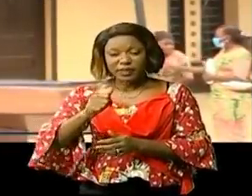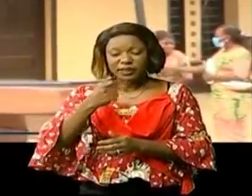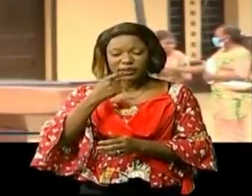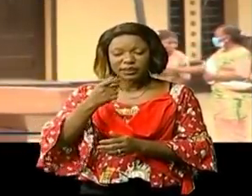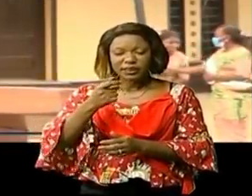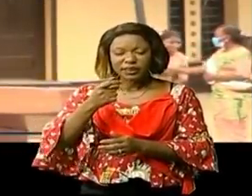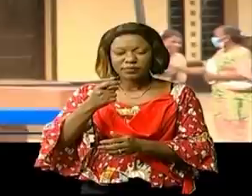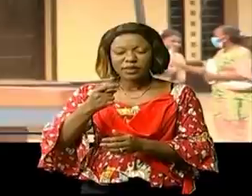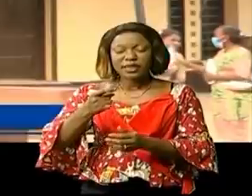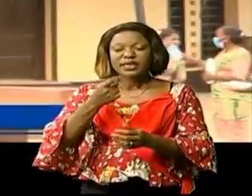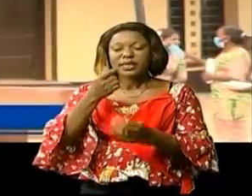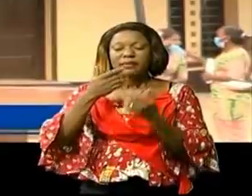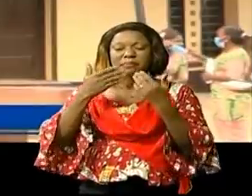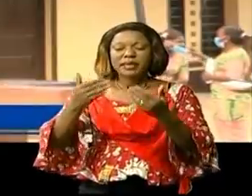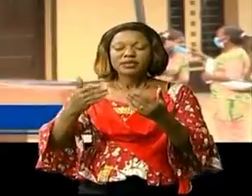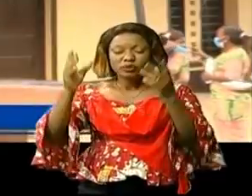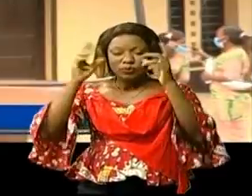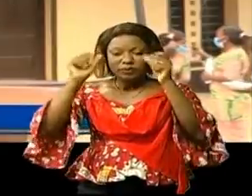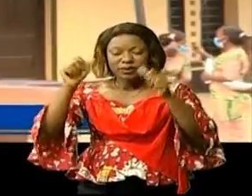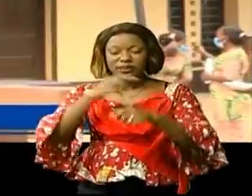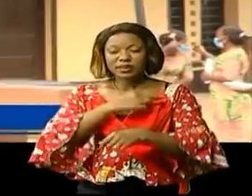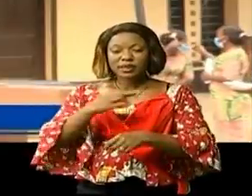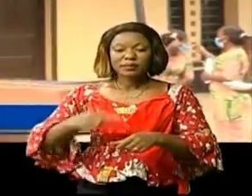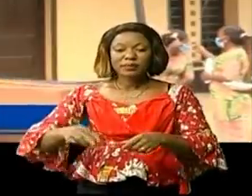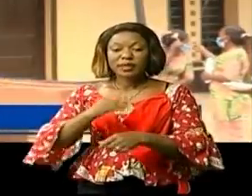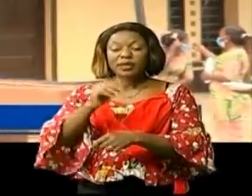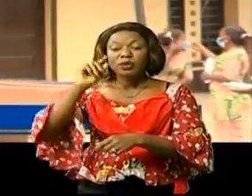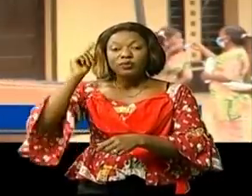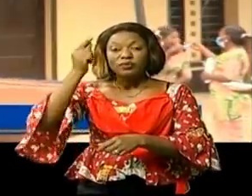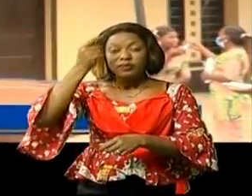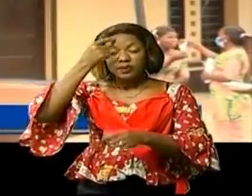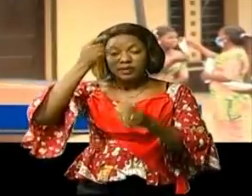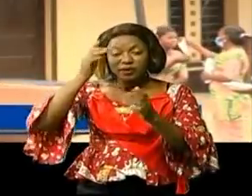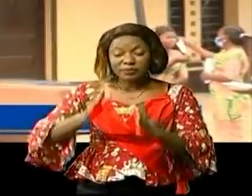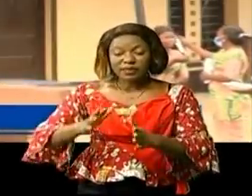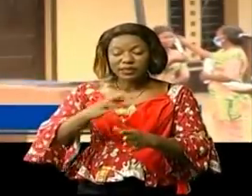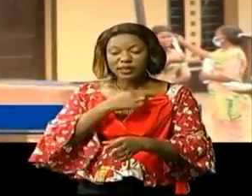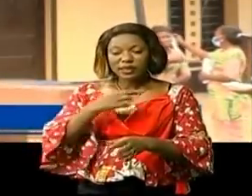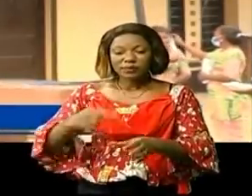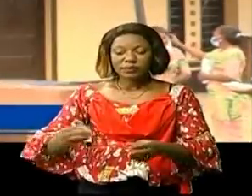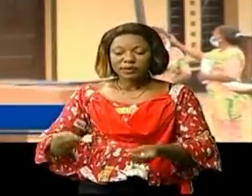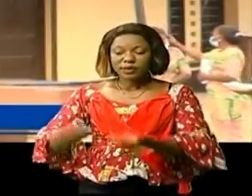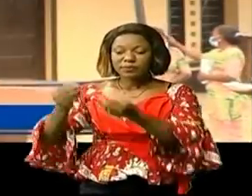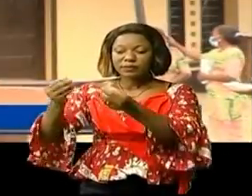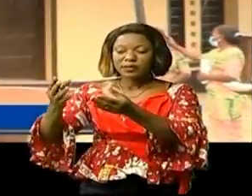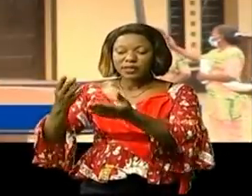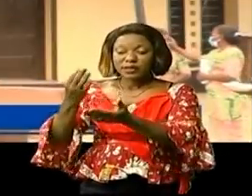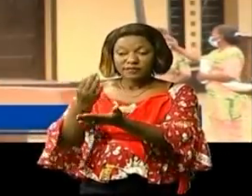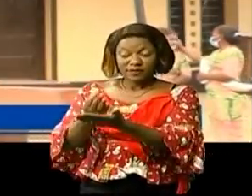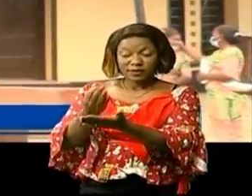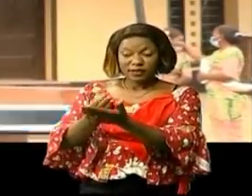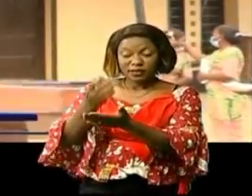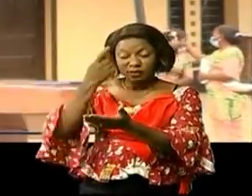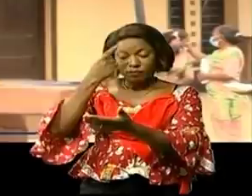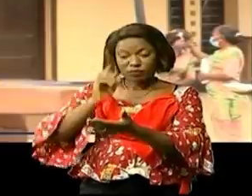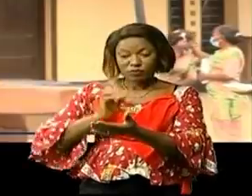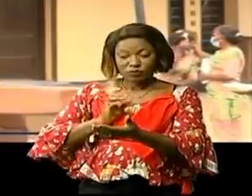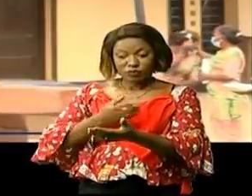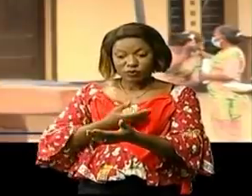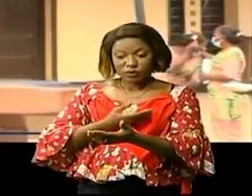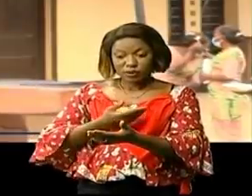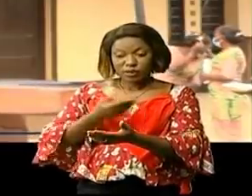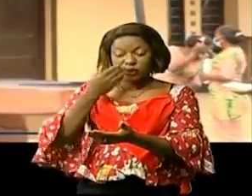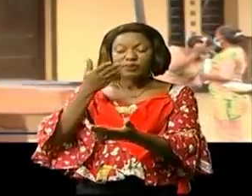de la République et au gouvernement de la République pour les moyens mis à notre disposition qui ont fait leur